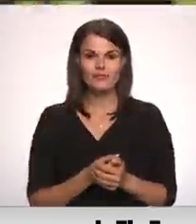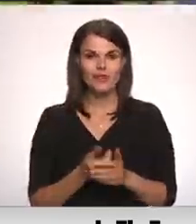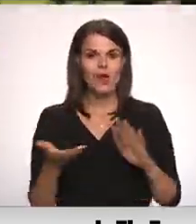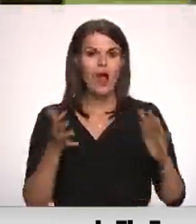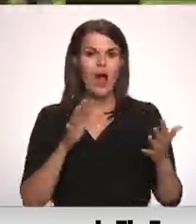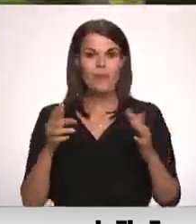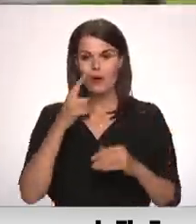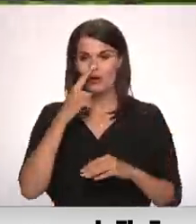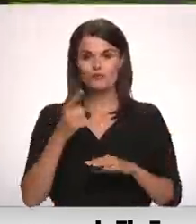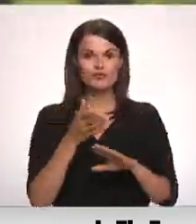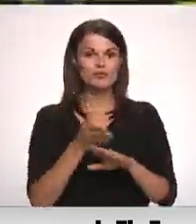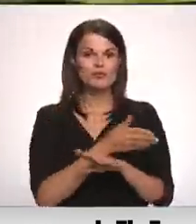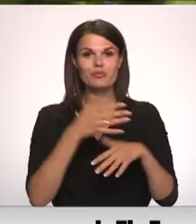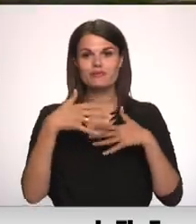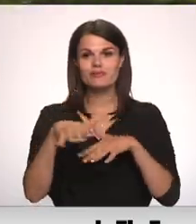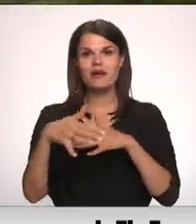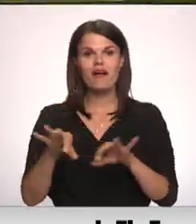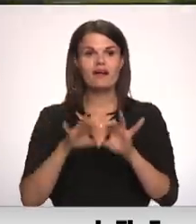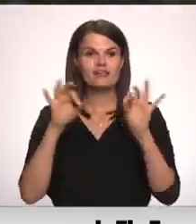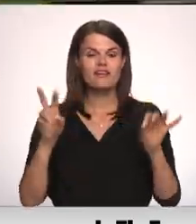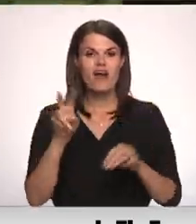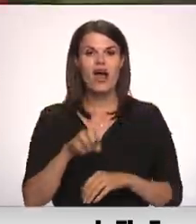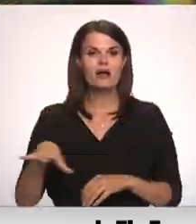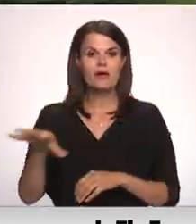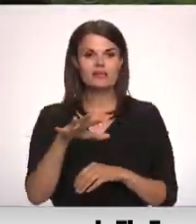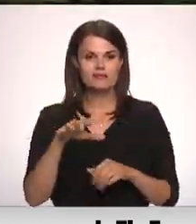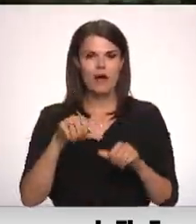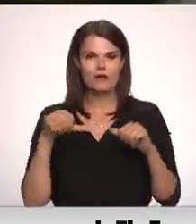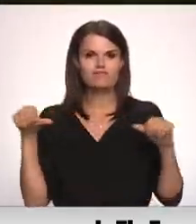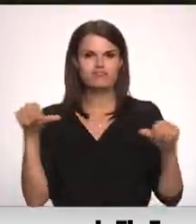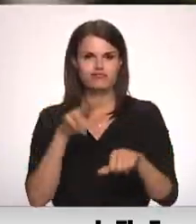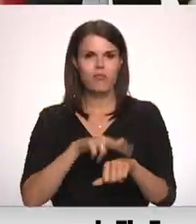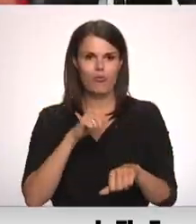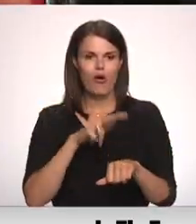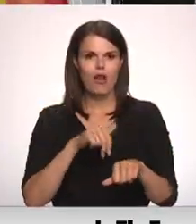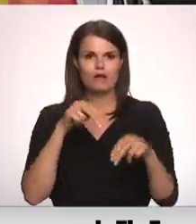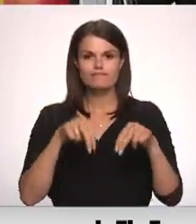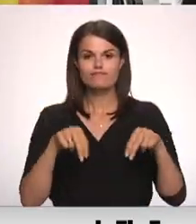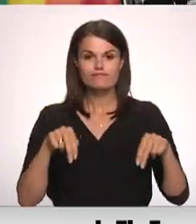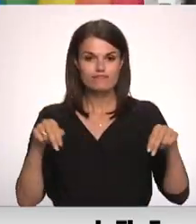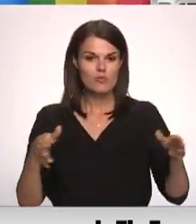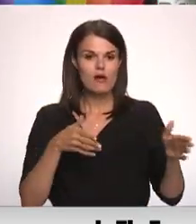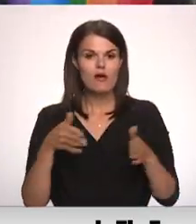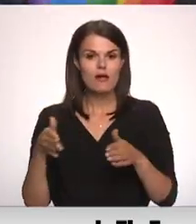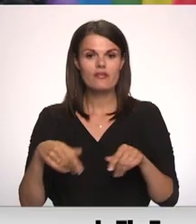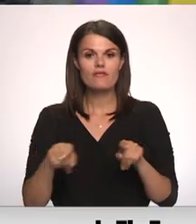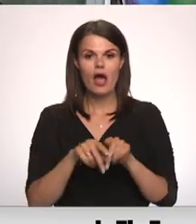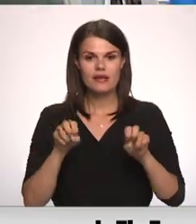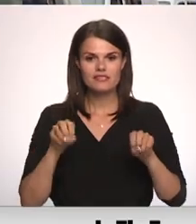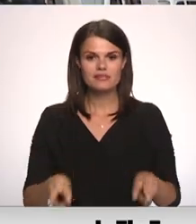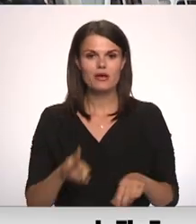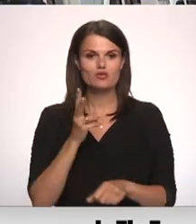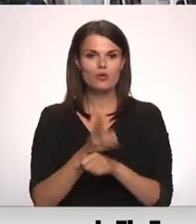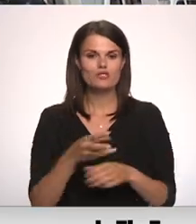Aptuveni stundu pirms gājiena sākuma ap Vērmanas dārzu izvietojusies policistu rinda. Gatavībā ir arī speciālo